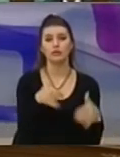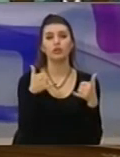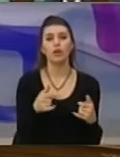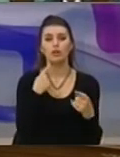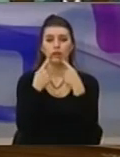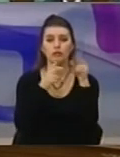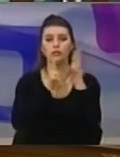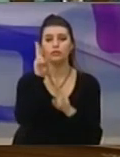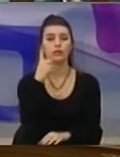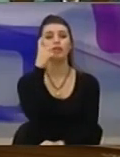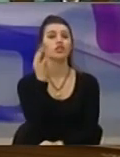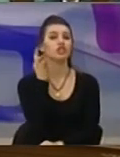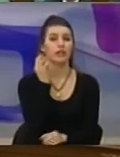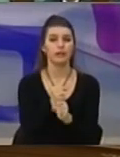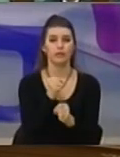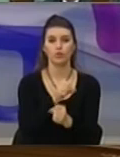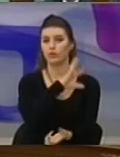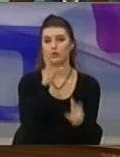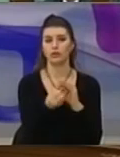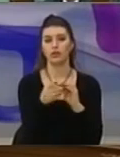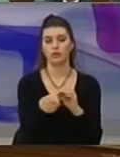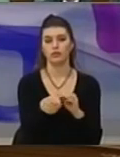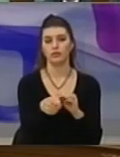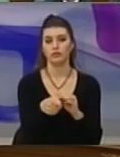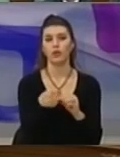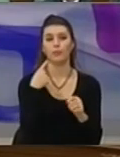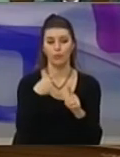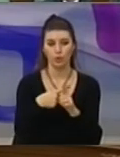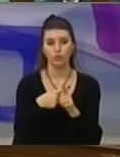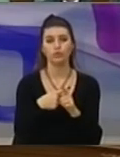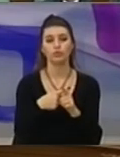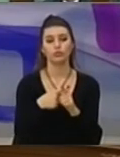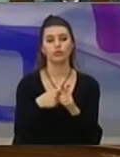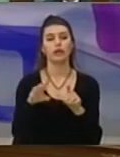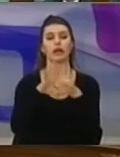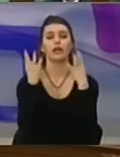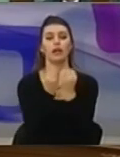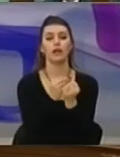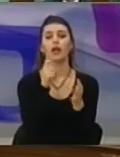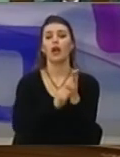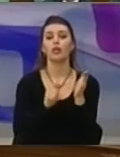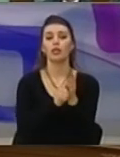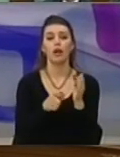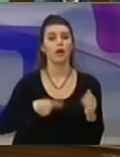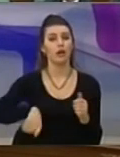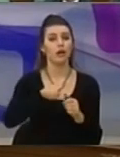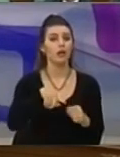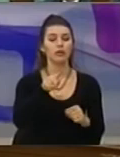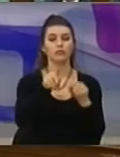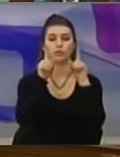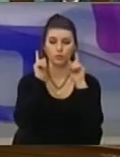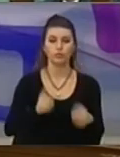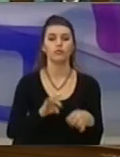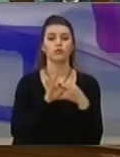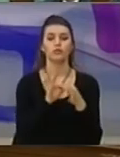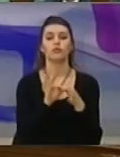debaton për 100 dit qeveris Mustafa, dhe se cili antari kabinetit Mustafa është i